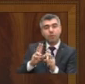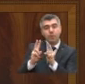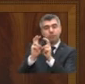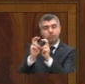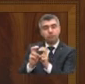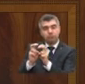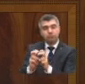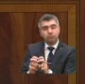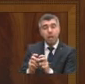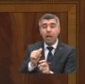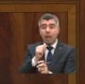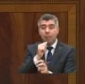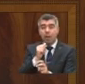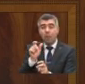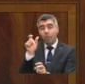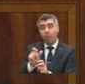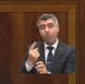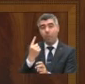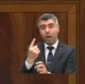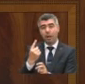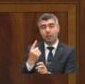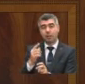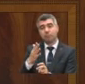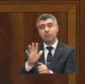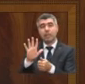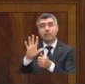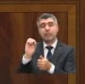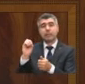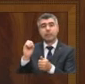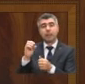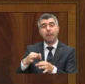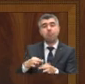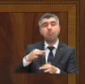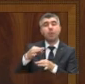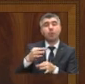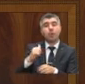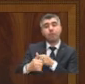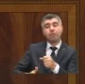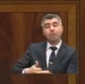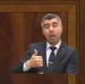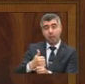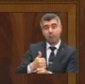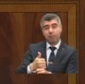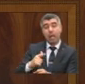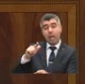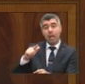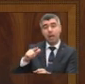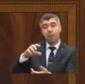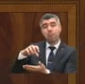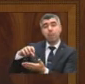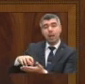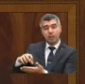الفرد من الماء إلى أقل من 60 متر مكعب سنويا، بينما بعض المناطق لا تتجاوز